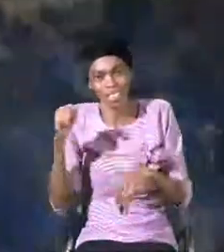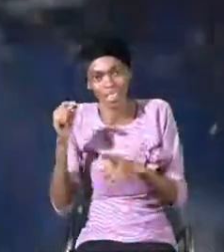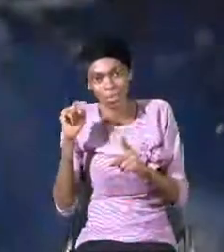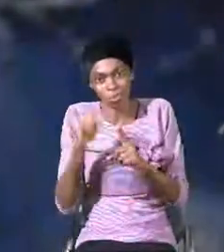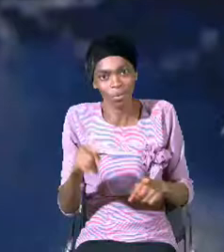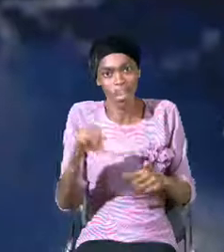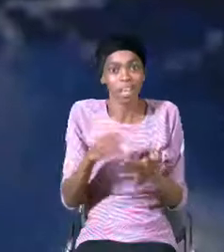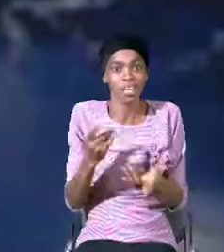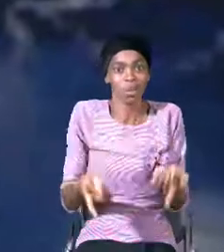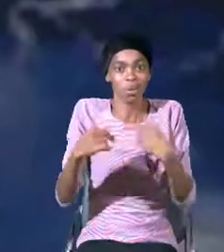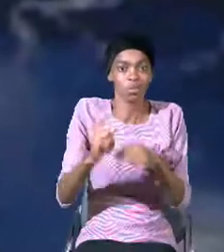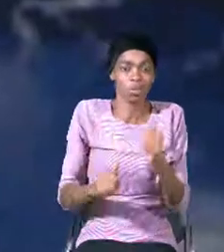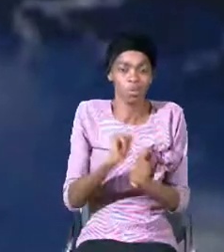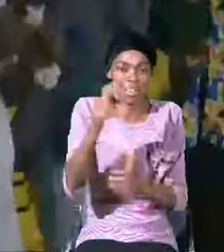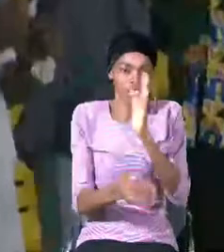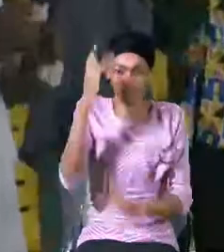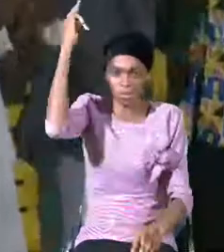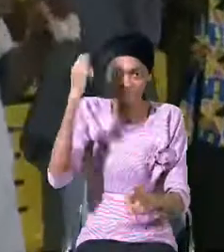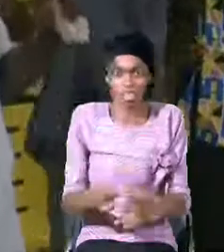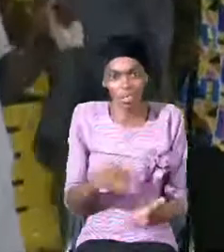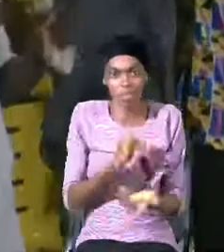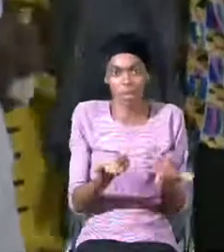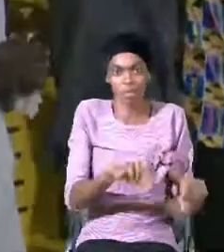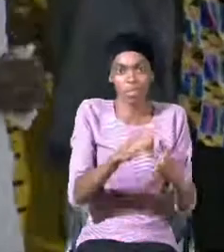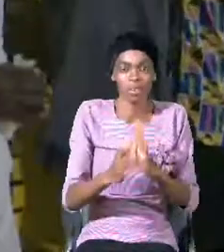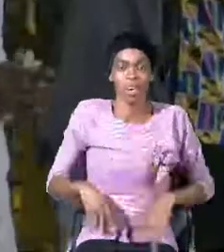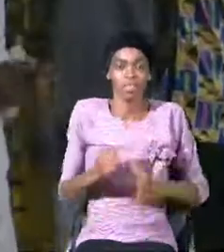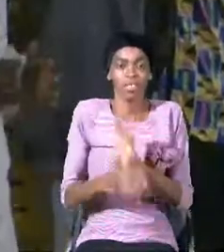ta vie au nom de Jésus.